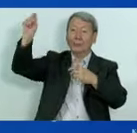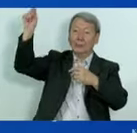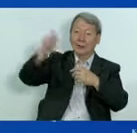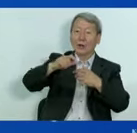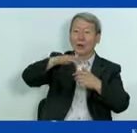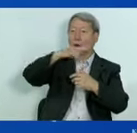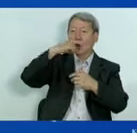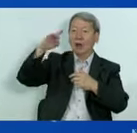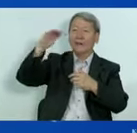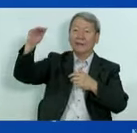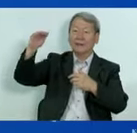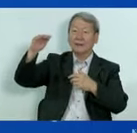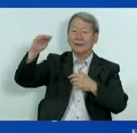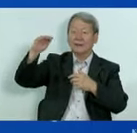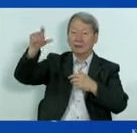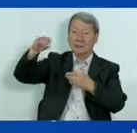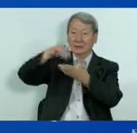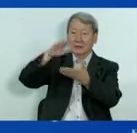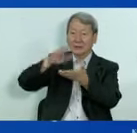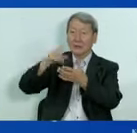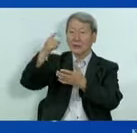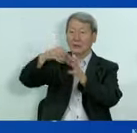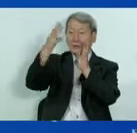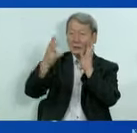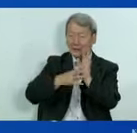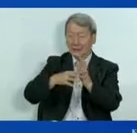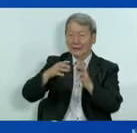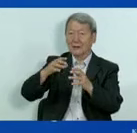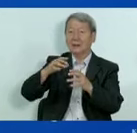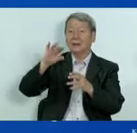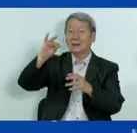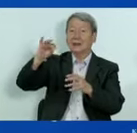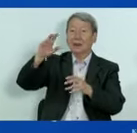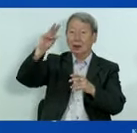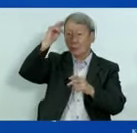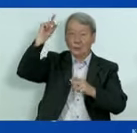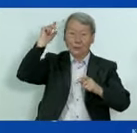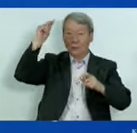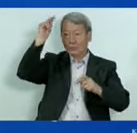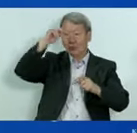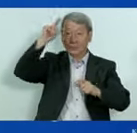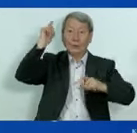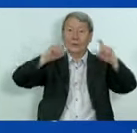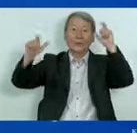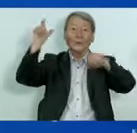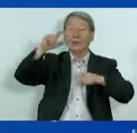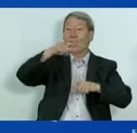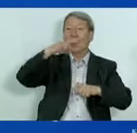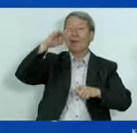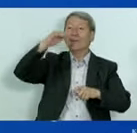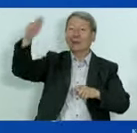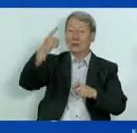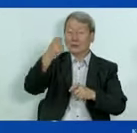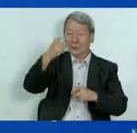из города Соль-Илецк было зарегистрировано 119 случаев, среди курсантов военнослужащих из Российской Федерации